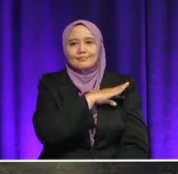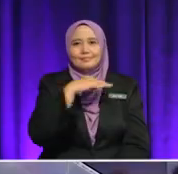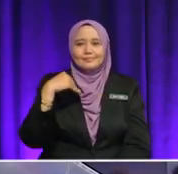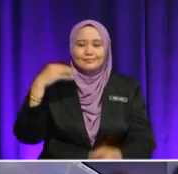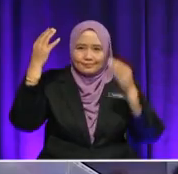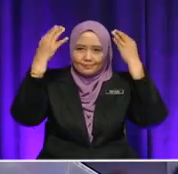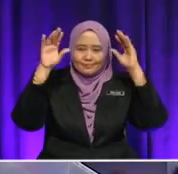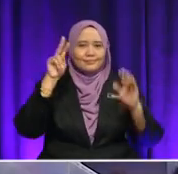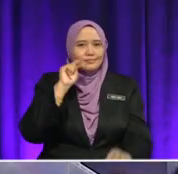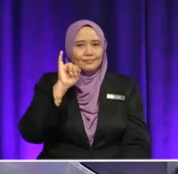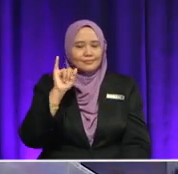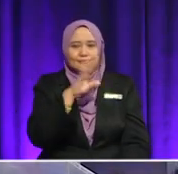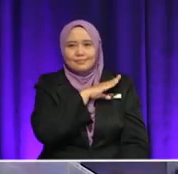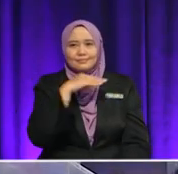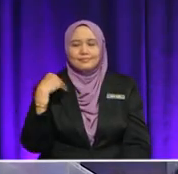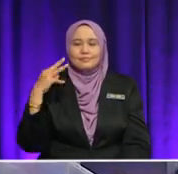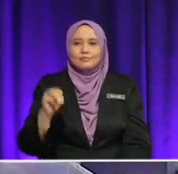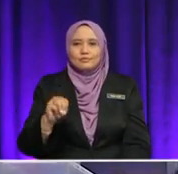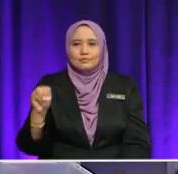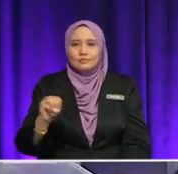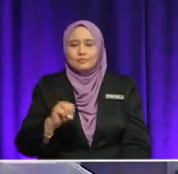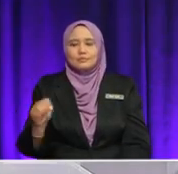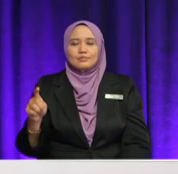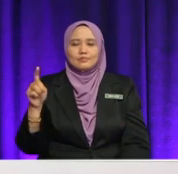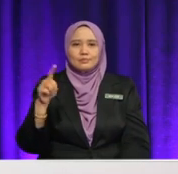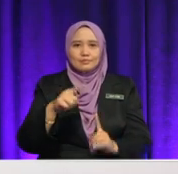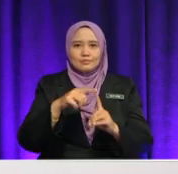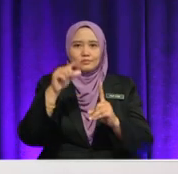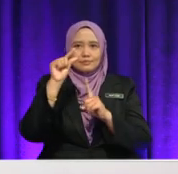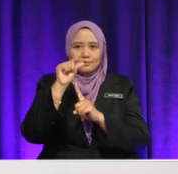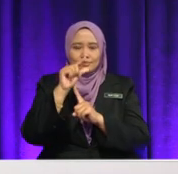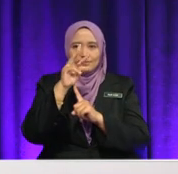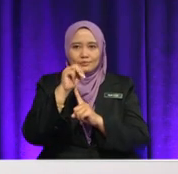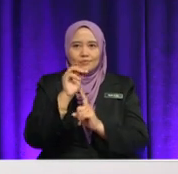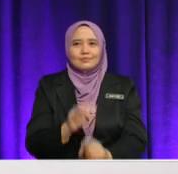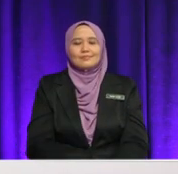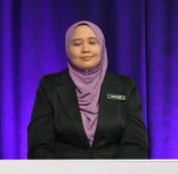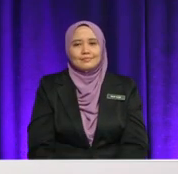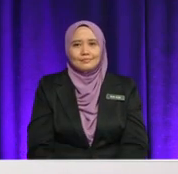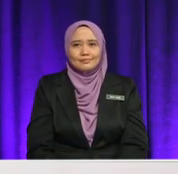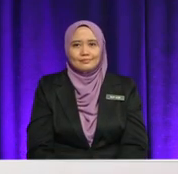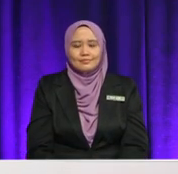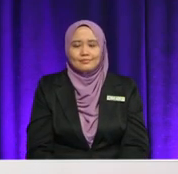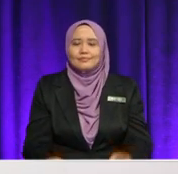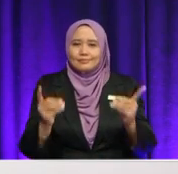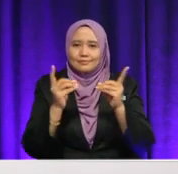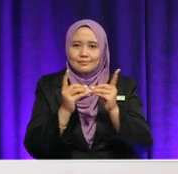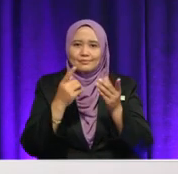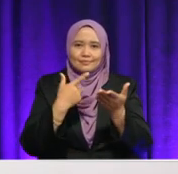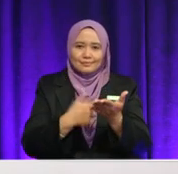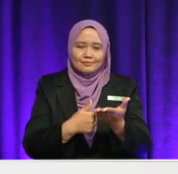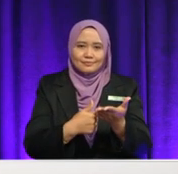murid-murid kita yang berada di Google Maps Saya doakan semua kerjaan murid-murid Oke Insyaallah kita akan jumpa lagi